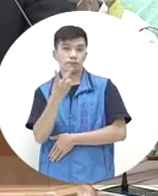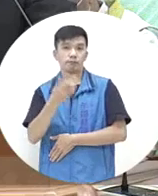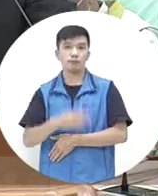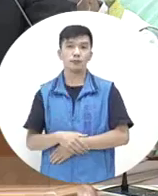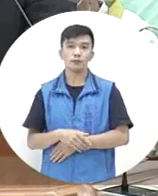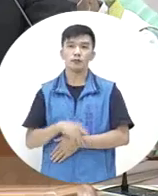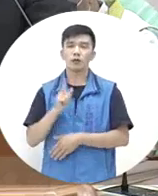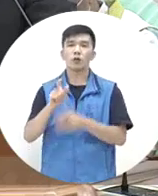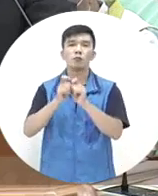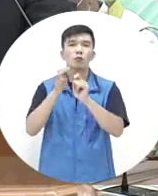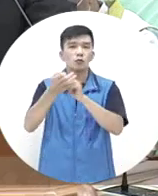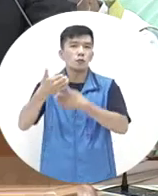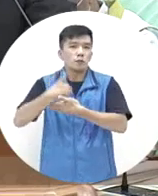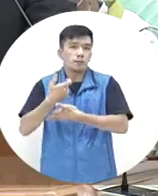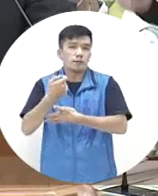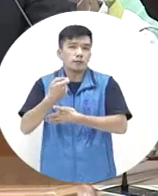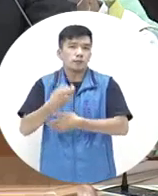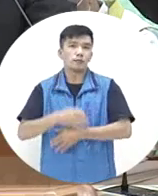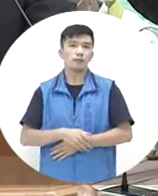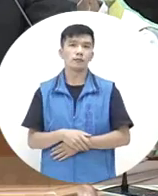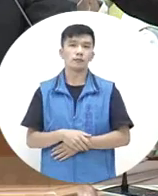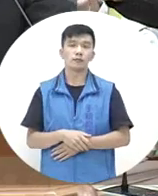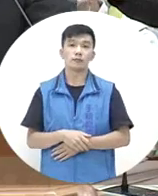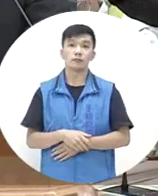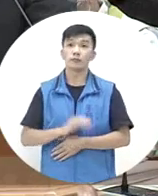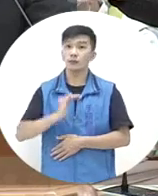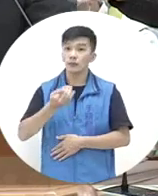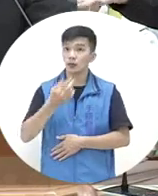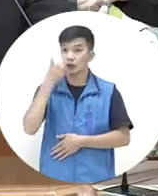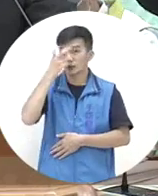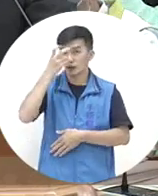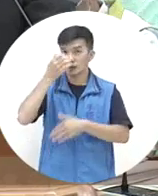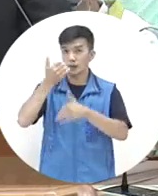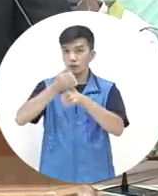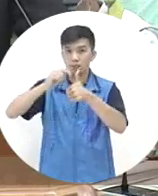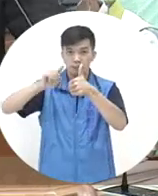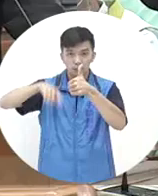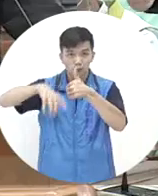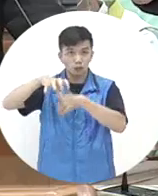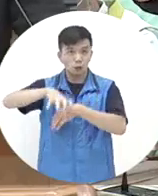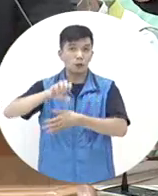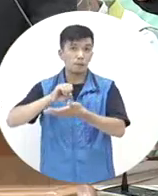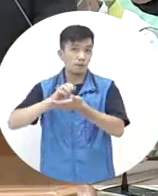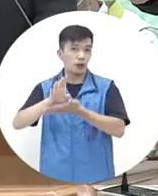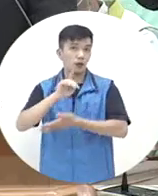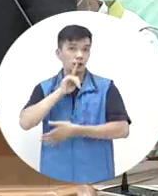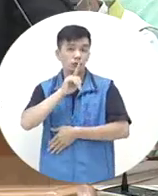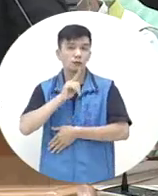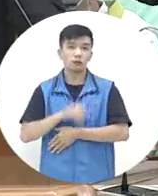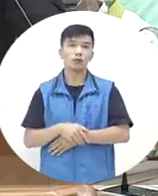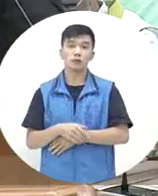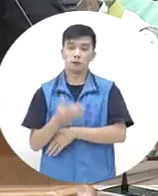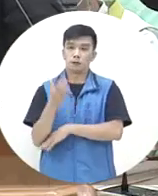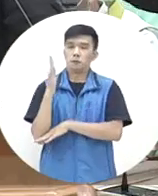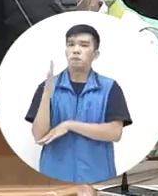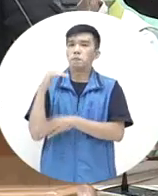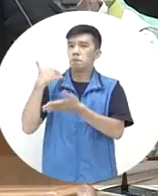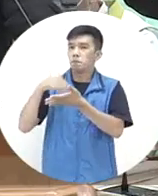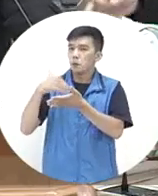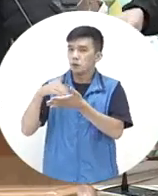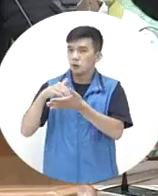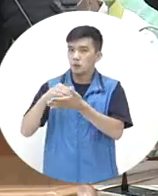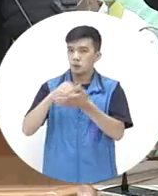是小的，但是呢，这个审计处的报告里面来讲呢，你们预期好、哦、预期的这些收